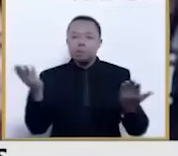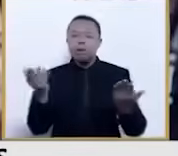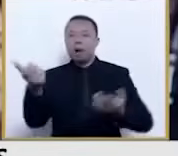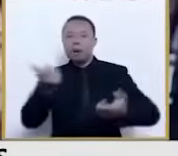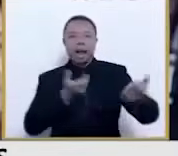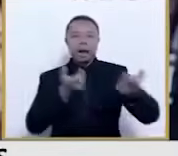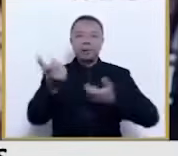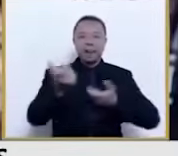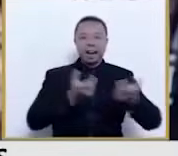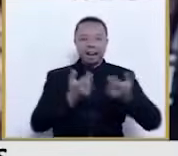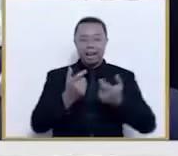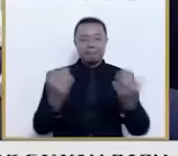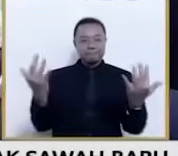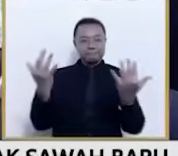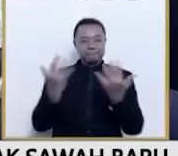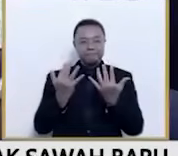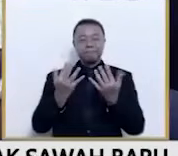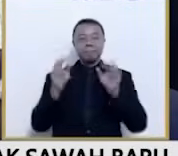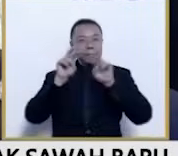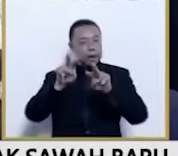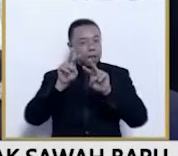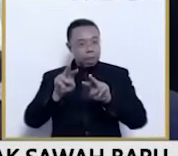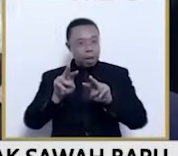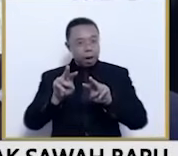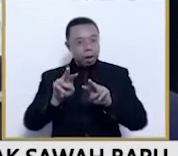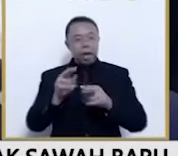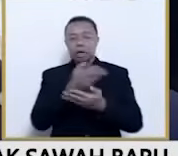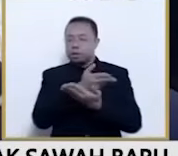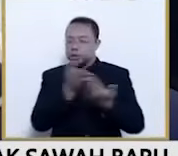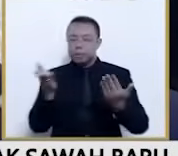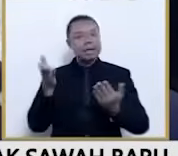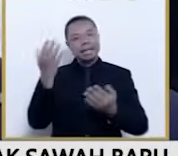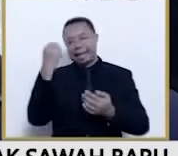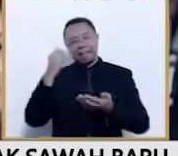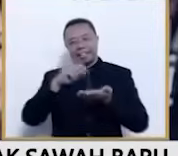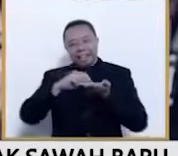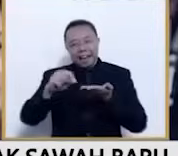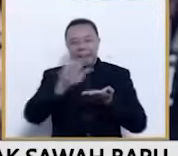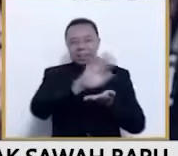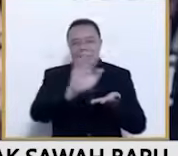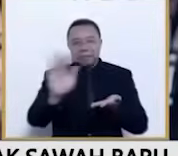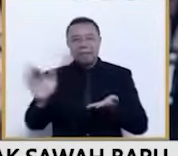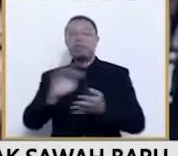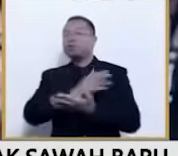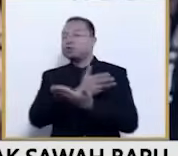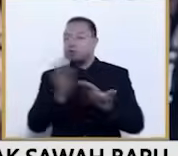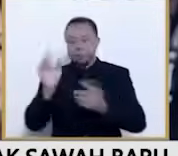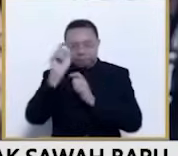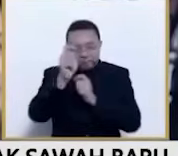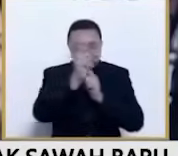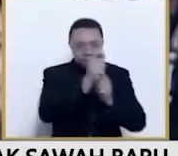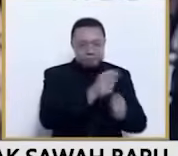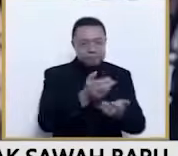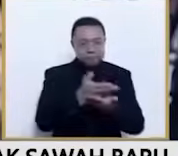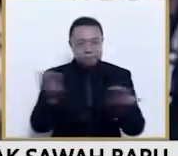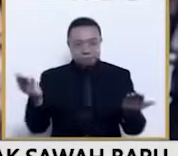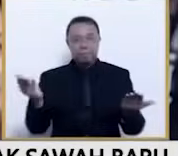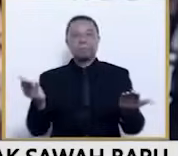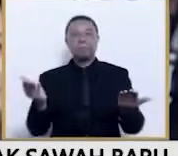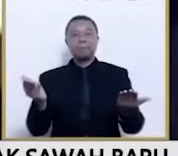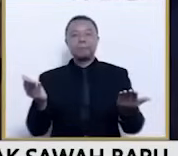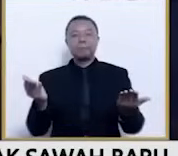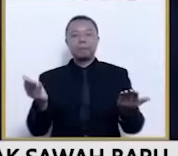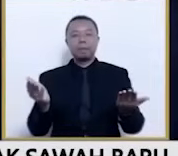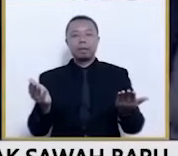para tamu undangan, pemirsa yang tidak bisa kami sebutkan satu persatu tanpa mengurangi rasa hormat kami kepada Bapak